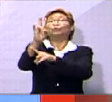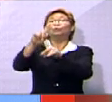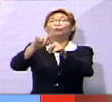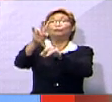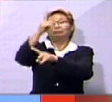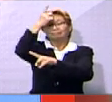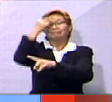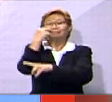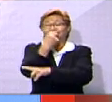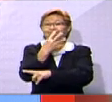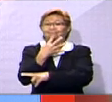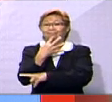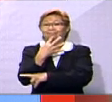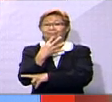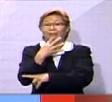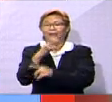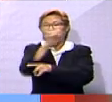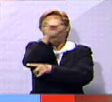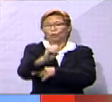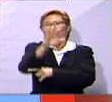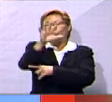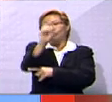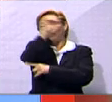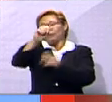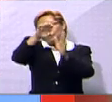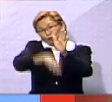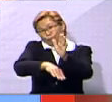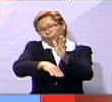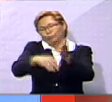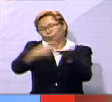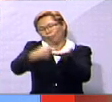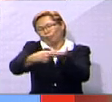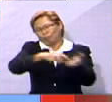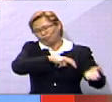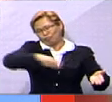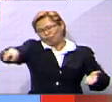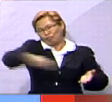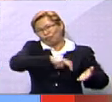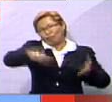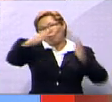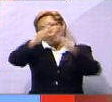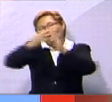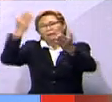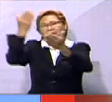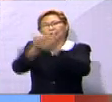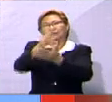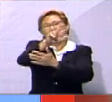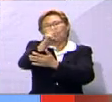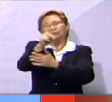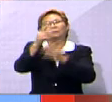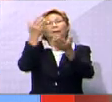Seri Najib Tun Razak mengumumkan diskaun 50% ke atas tambang perjalanan rel bandar sehingga